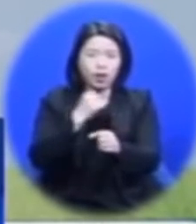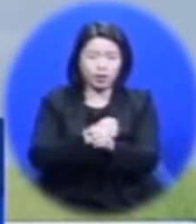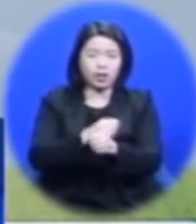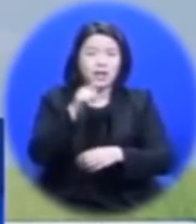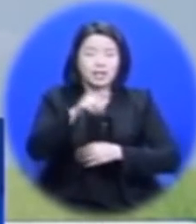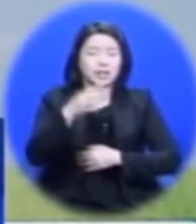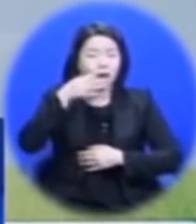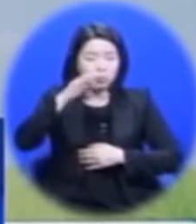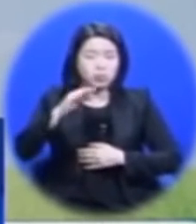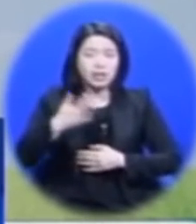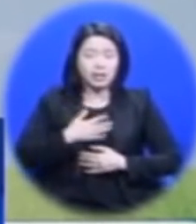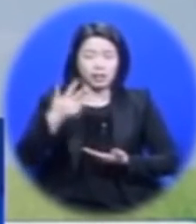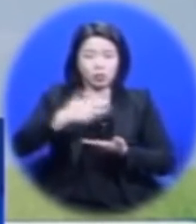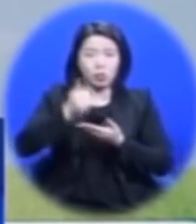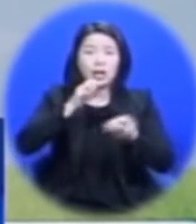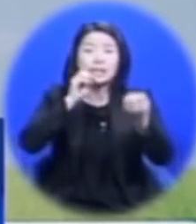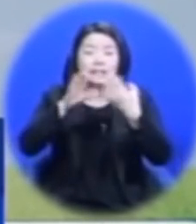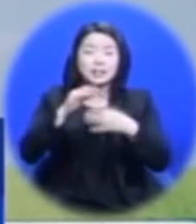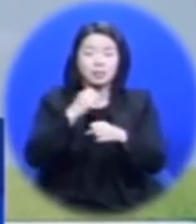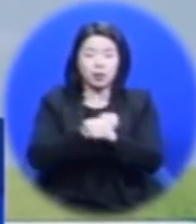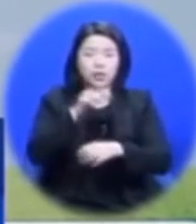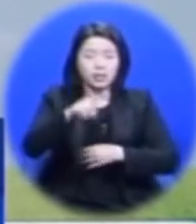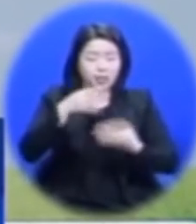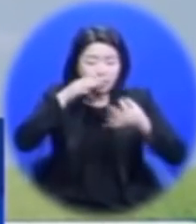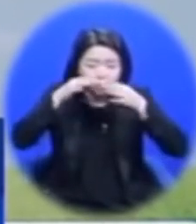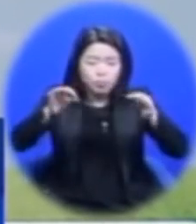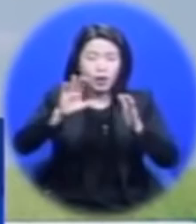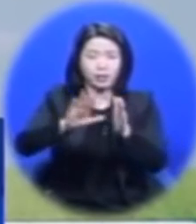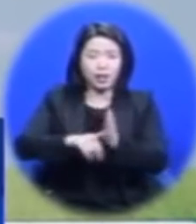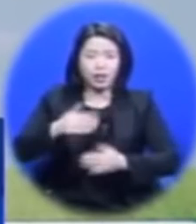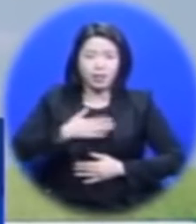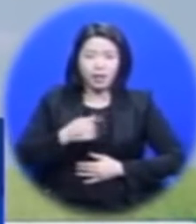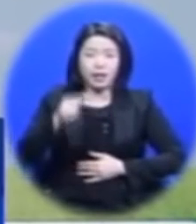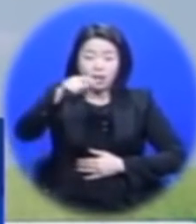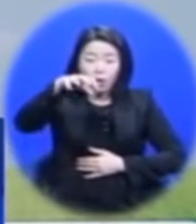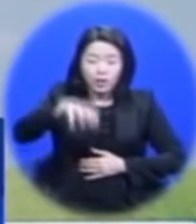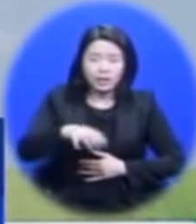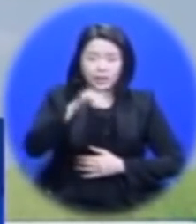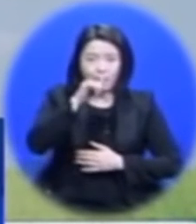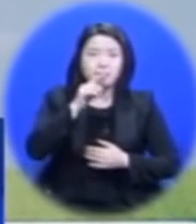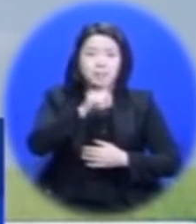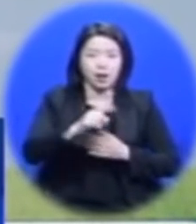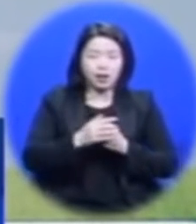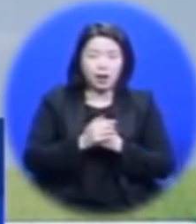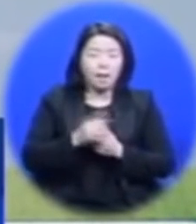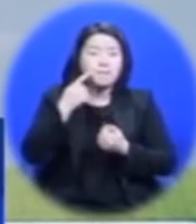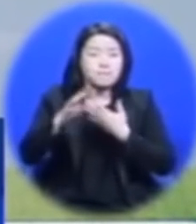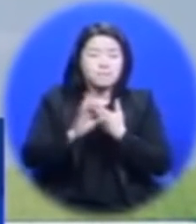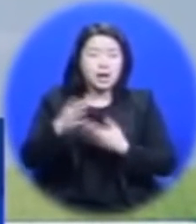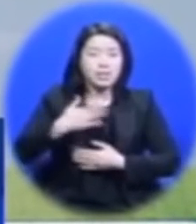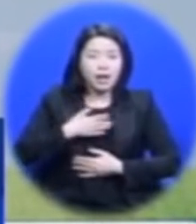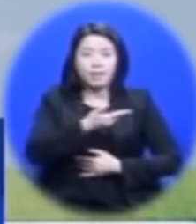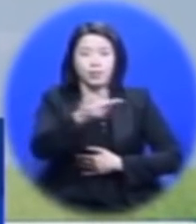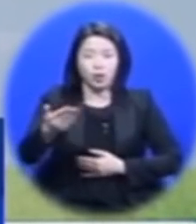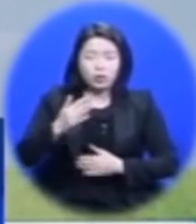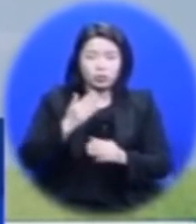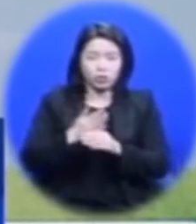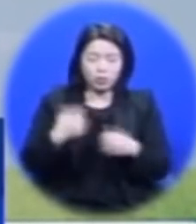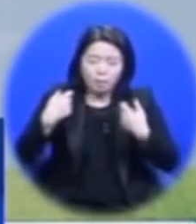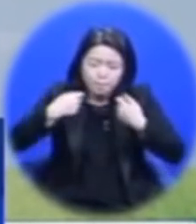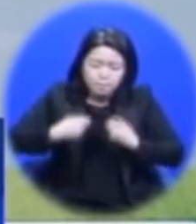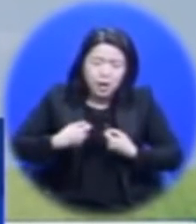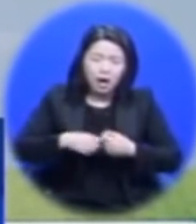때에는 나 여호와가 응답하겠고 내가 부르짖을 때에는 내가 여기 있다 하리라. 만일 내가 너희 중에서